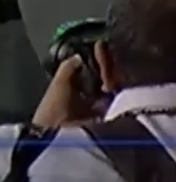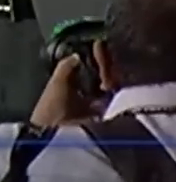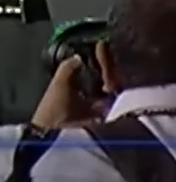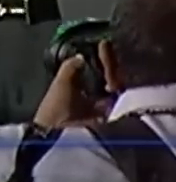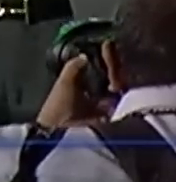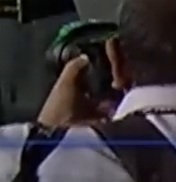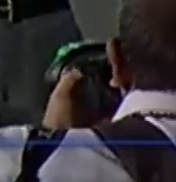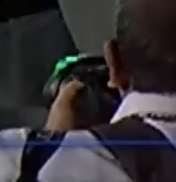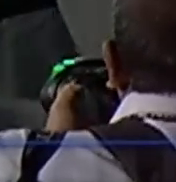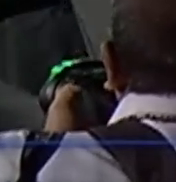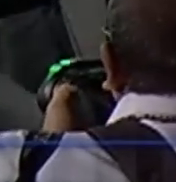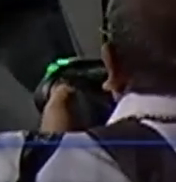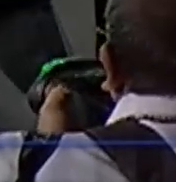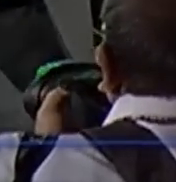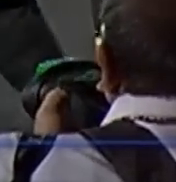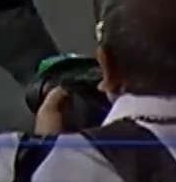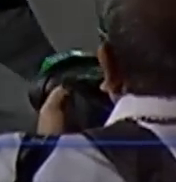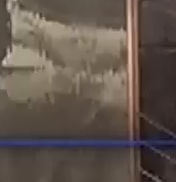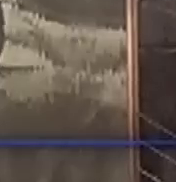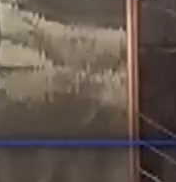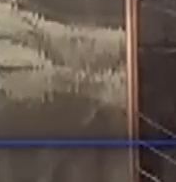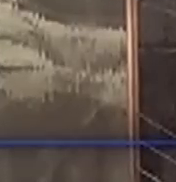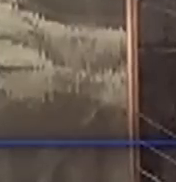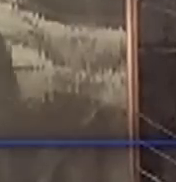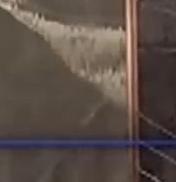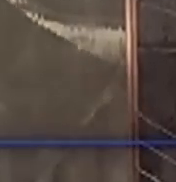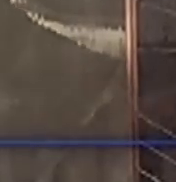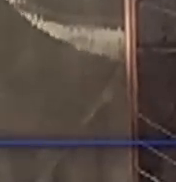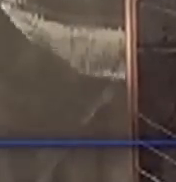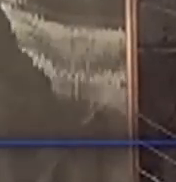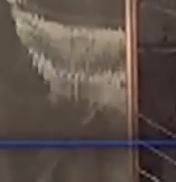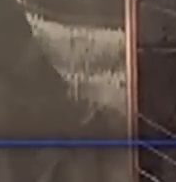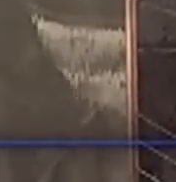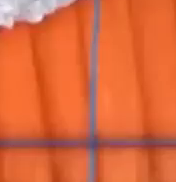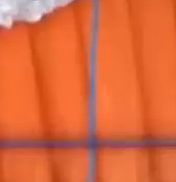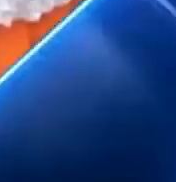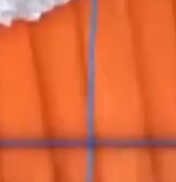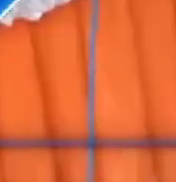Fund Bill na pipirmahan daw agad ni PBBM.